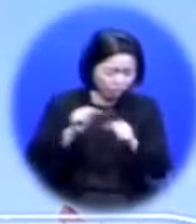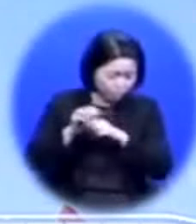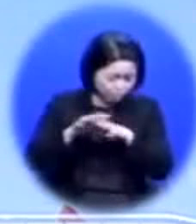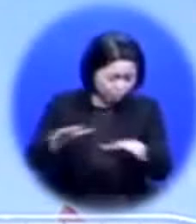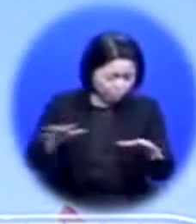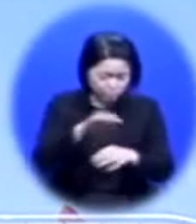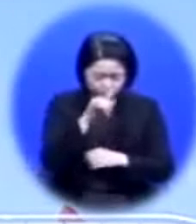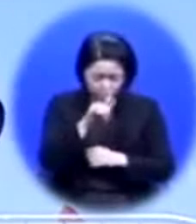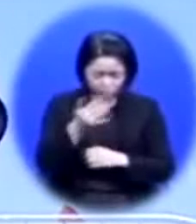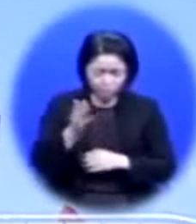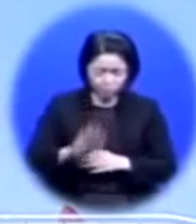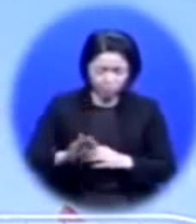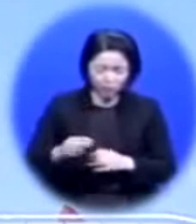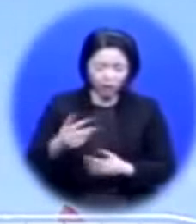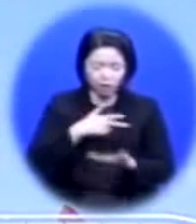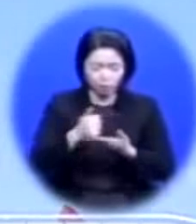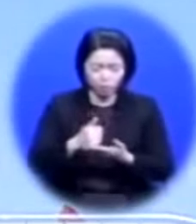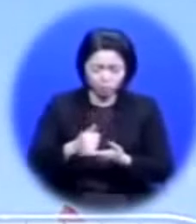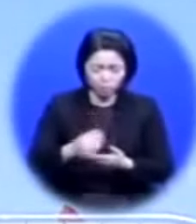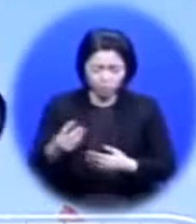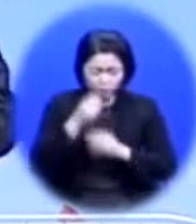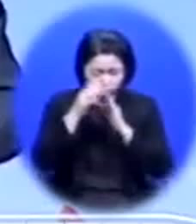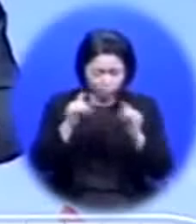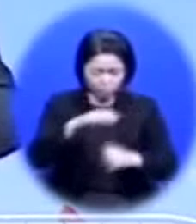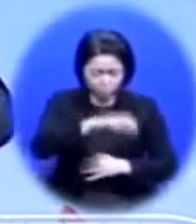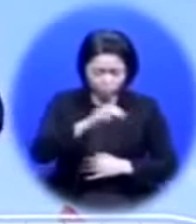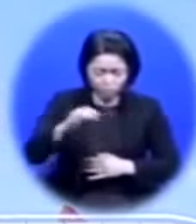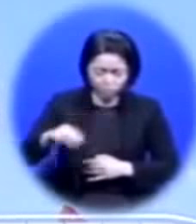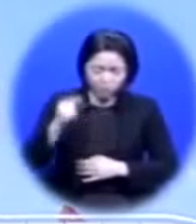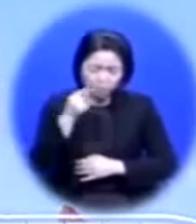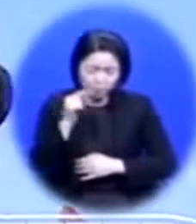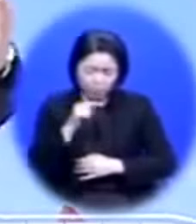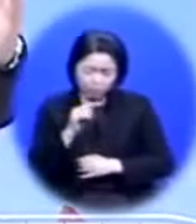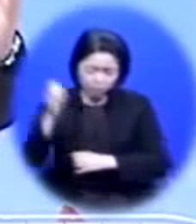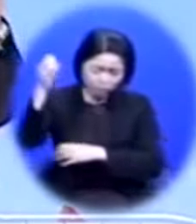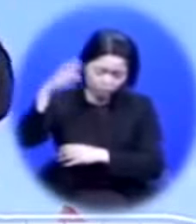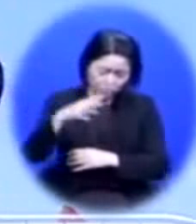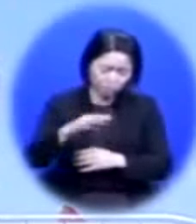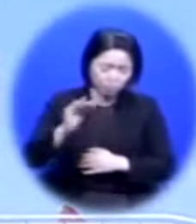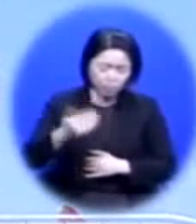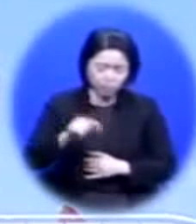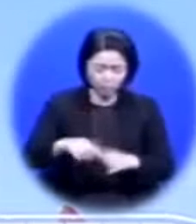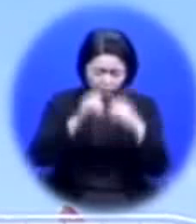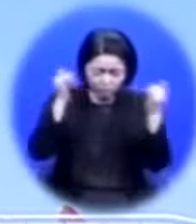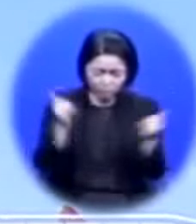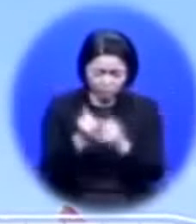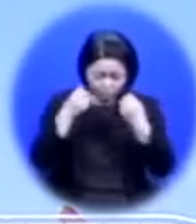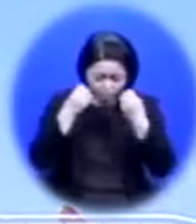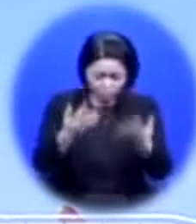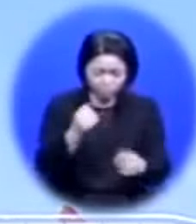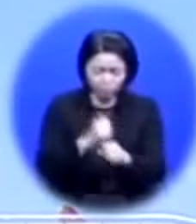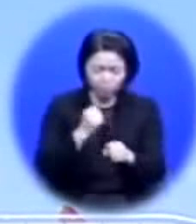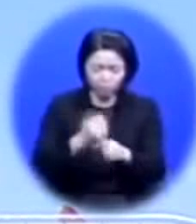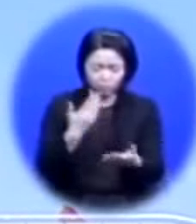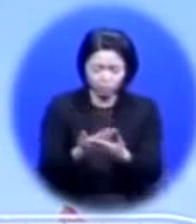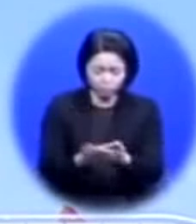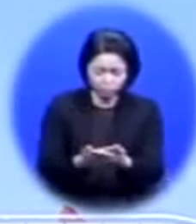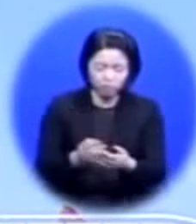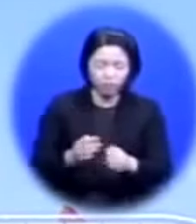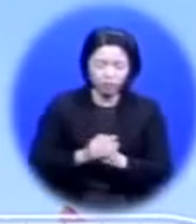둡니다 주님 성도들이 곳곳에서 빛과 소금되어 하나님이 사회를 새롭게 하게 하소서